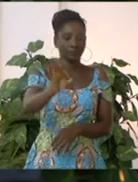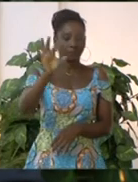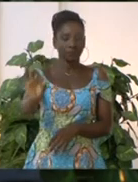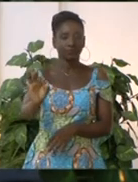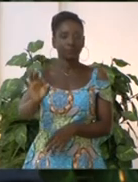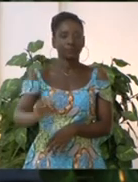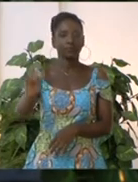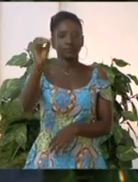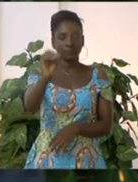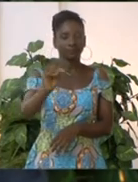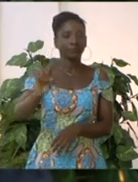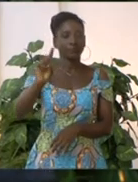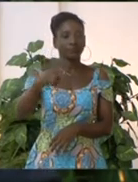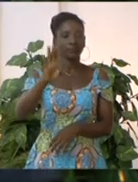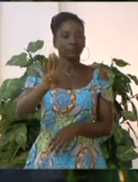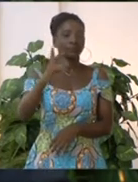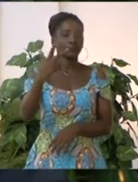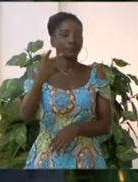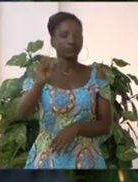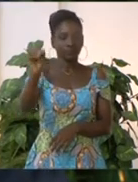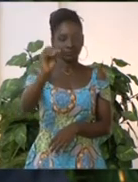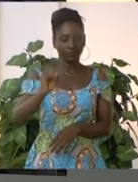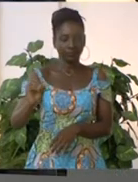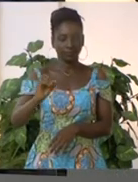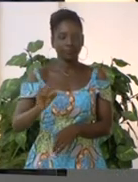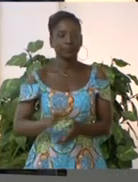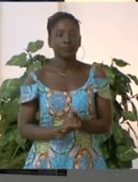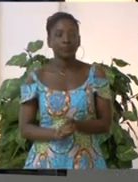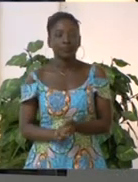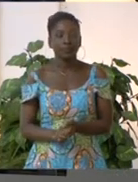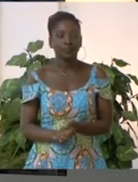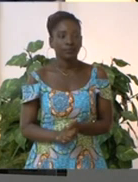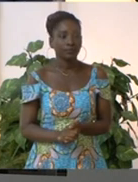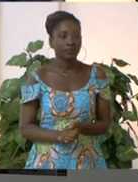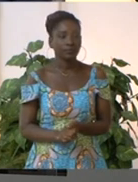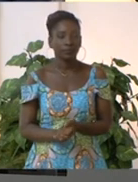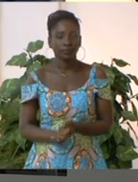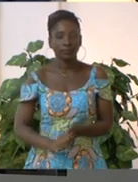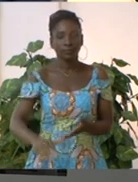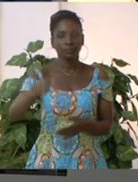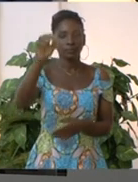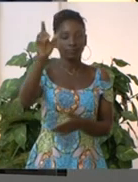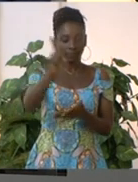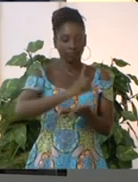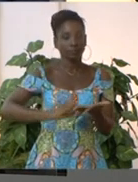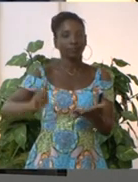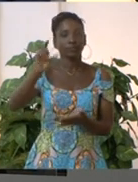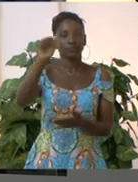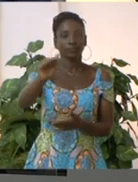soit 0,43 pour sa part a